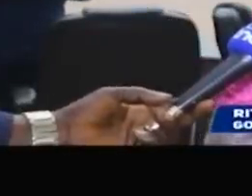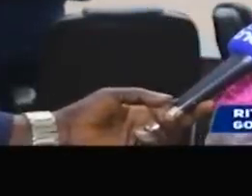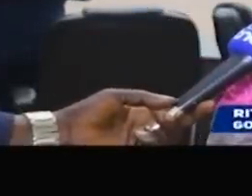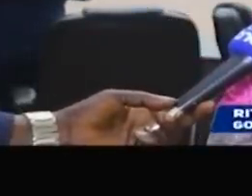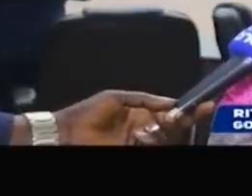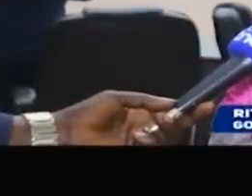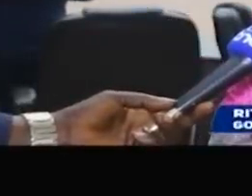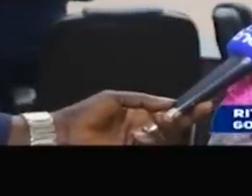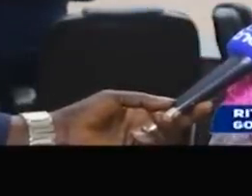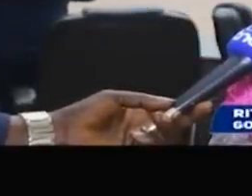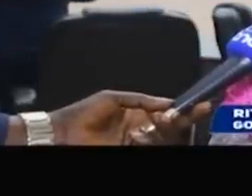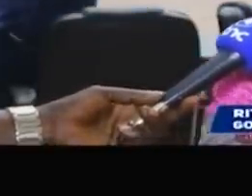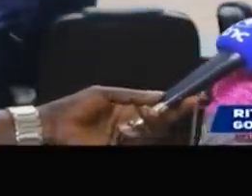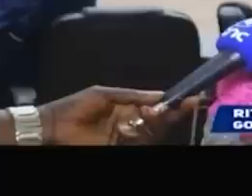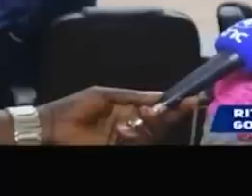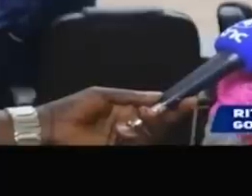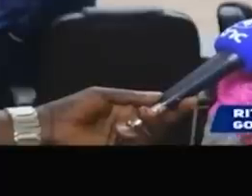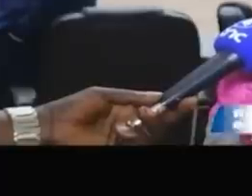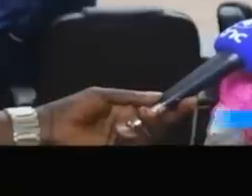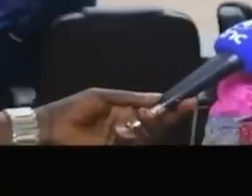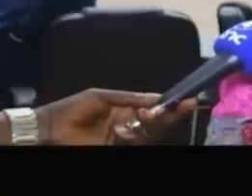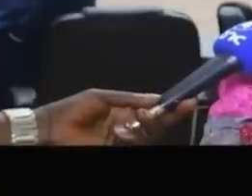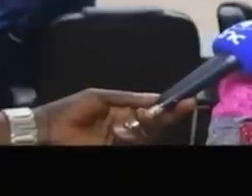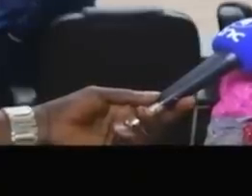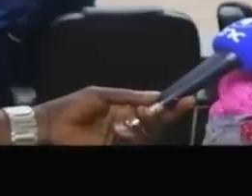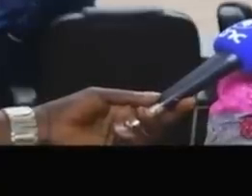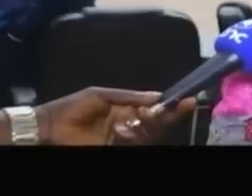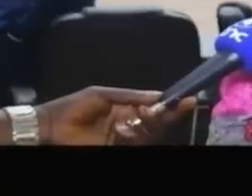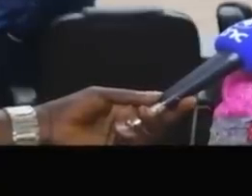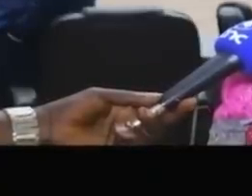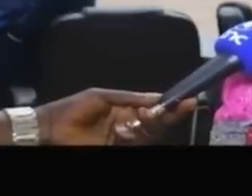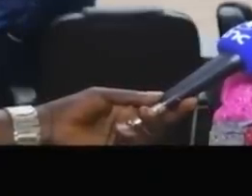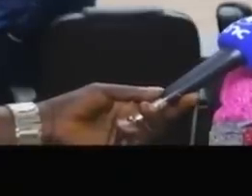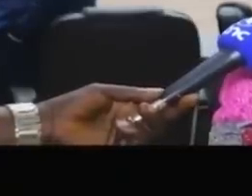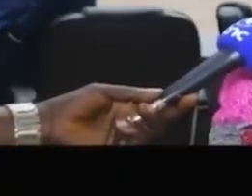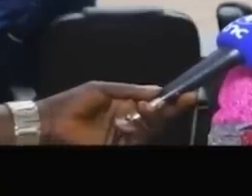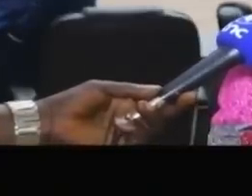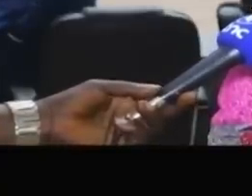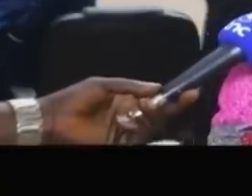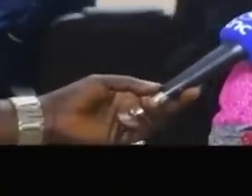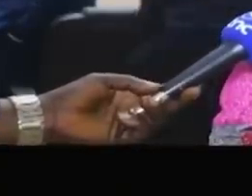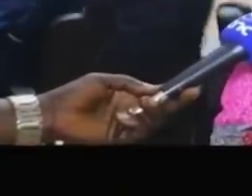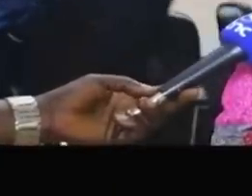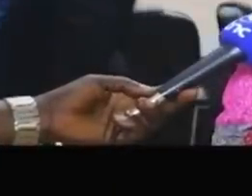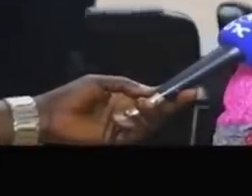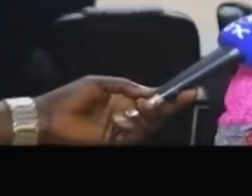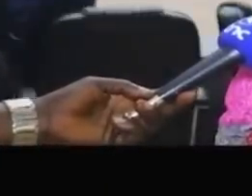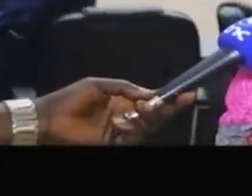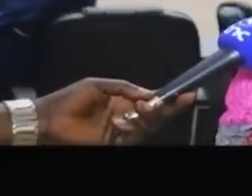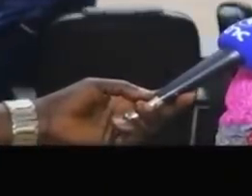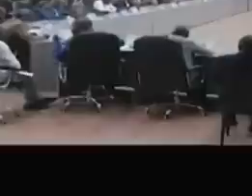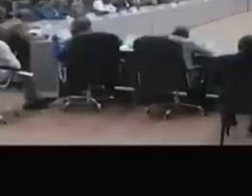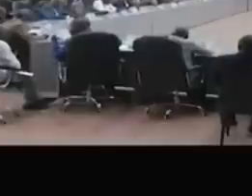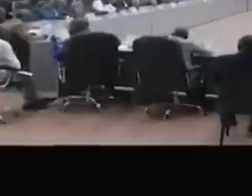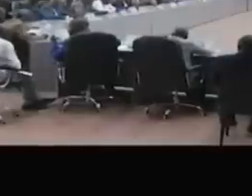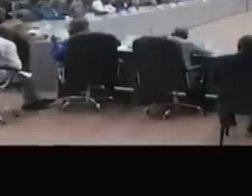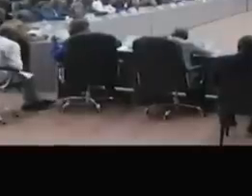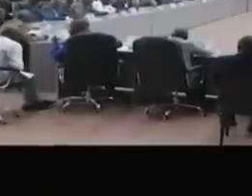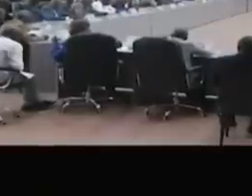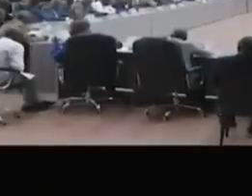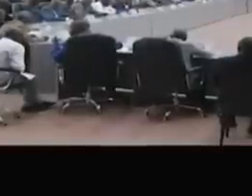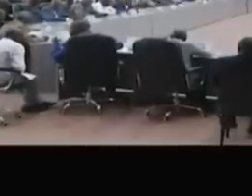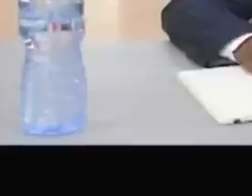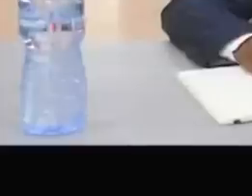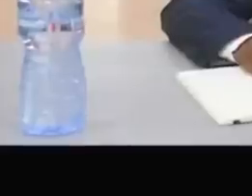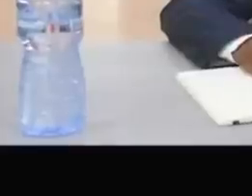déjà dans la province de Maïndombé. Surtout cette charte que nous devons retenir dans nos têtes et ramener dans nos provinces. L'objectif de